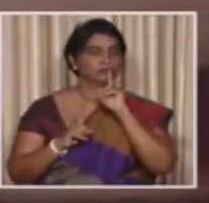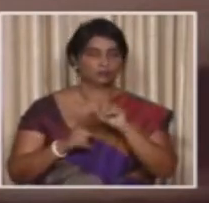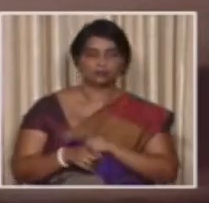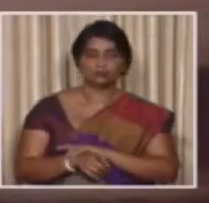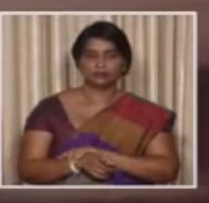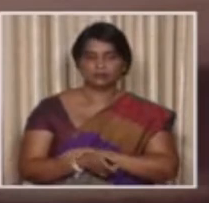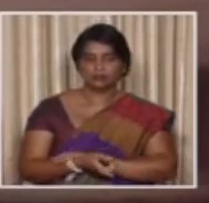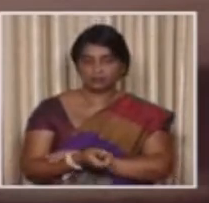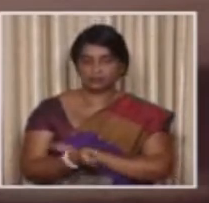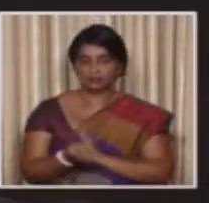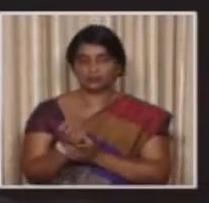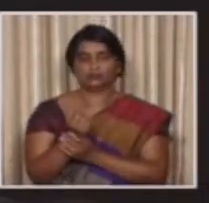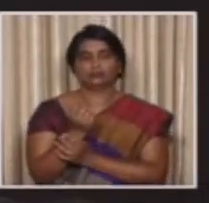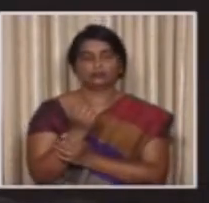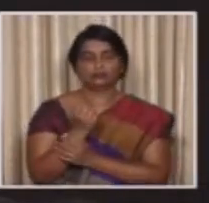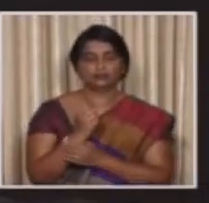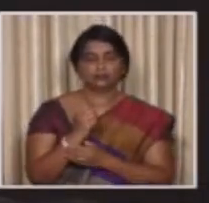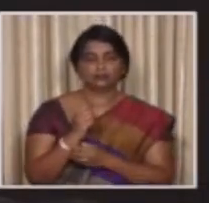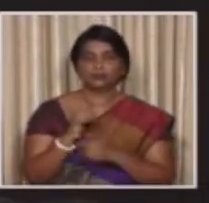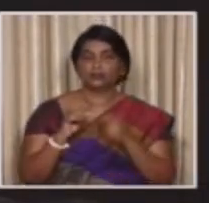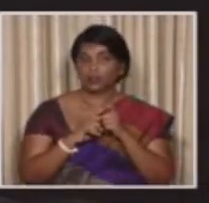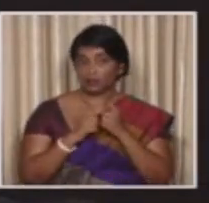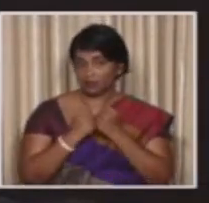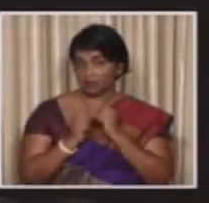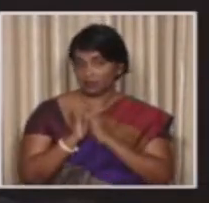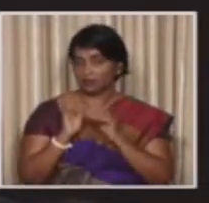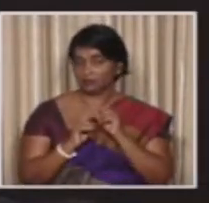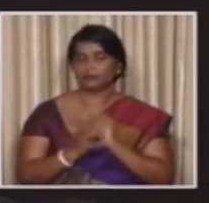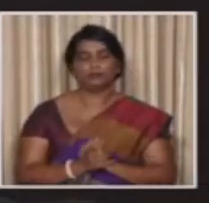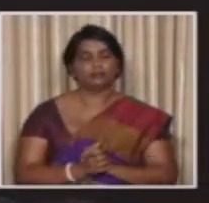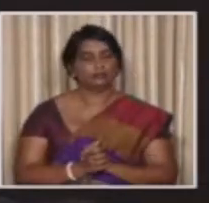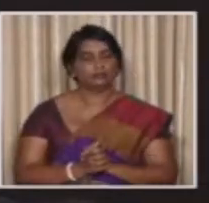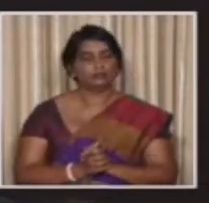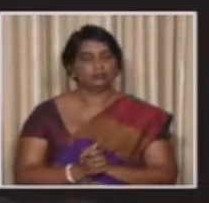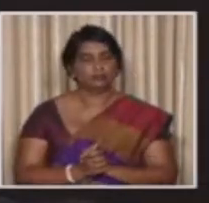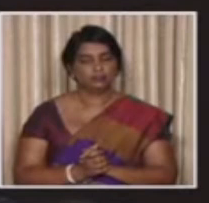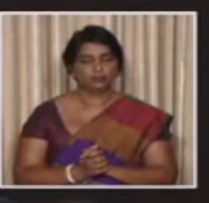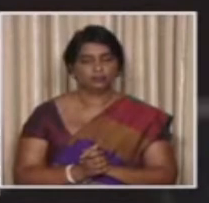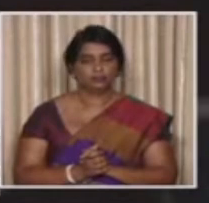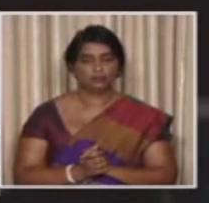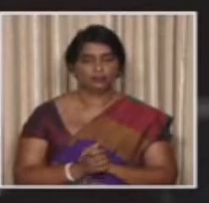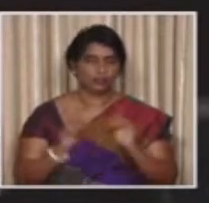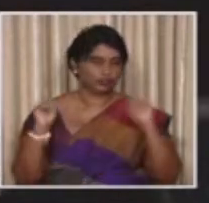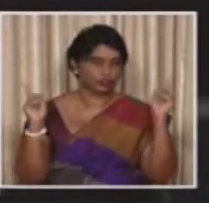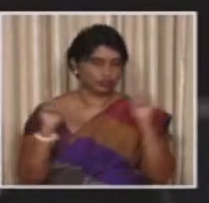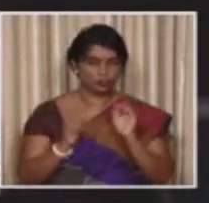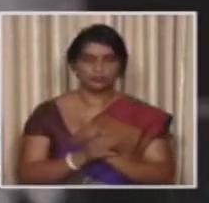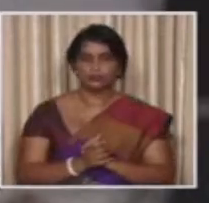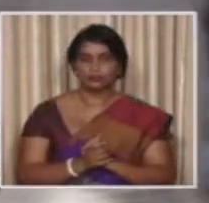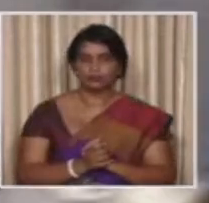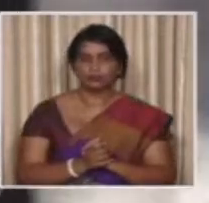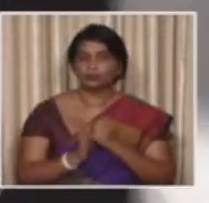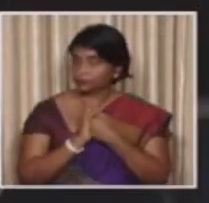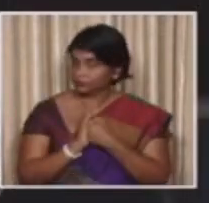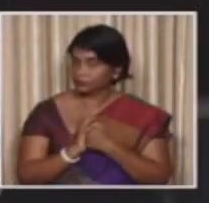කරනවා Thank you. Honorable Dalasala Parama, please be brief on the Obatuma Gay Piliturata Pilitur